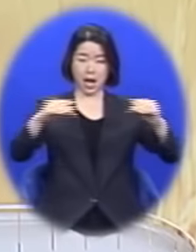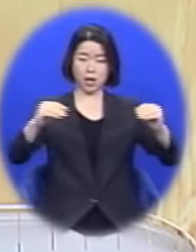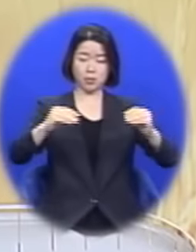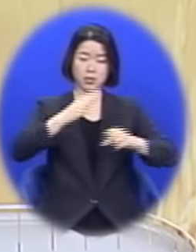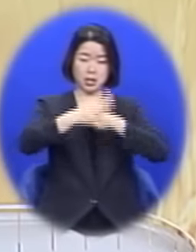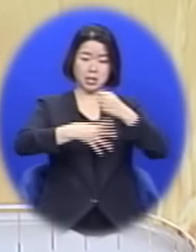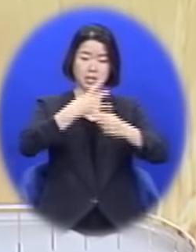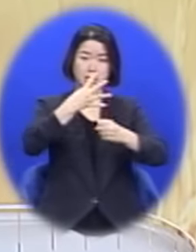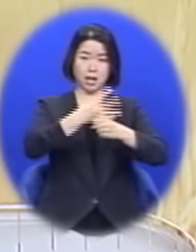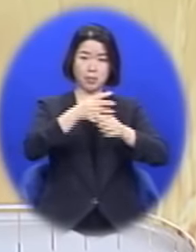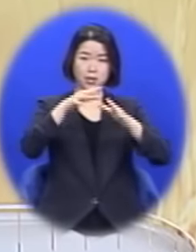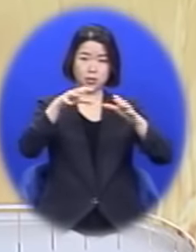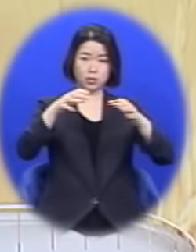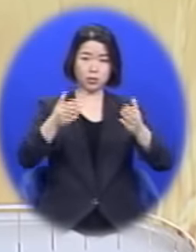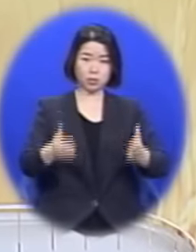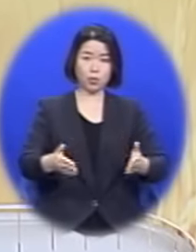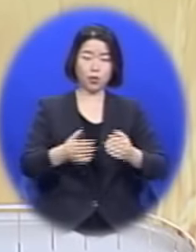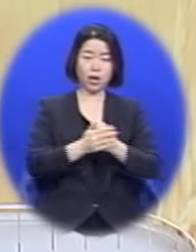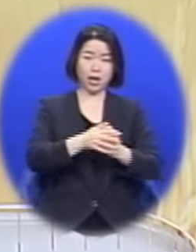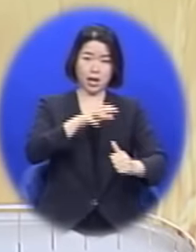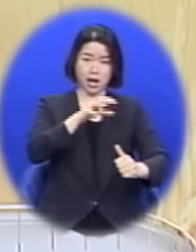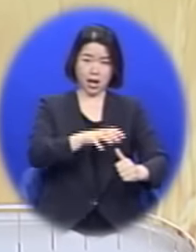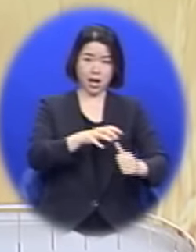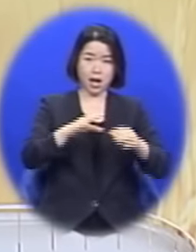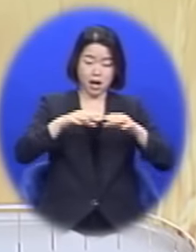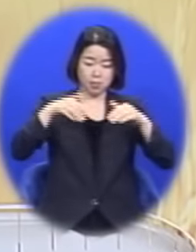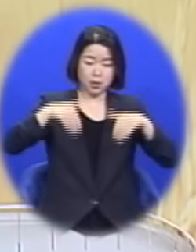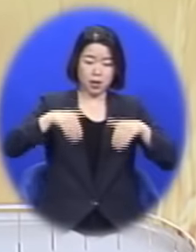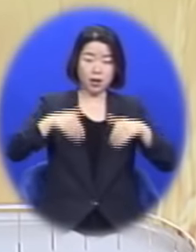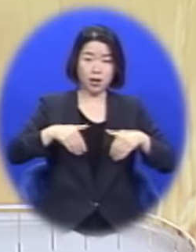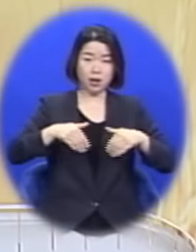하다가 하나님이 건져주신 날을 감사하라.